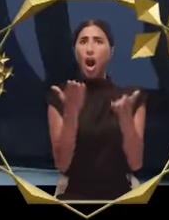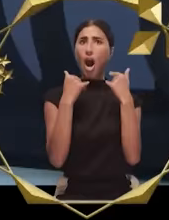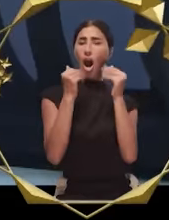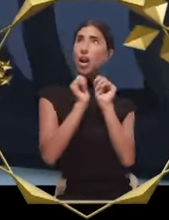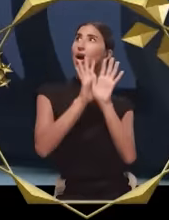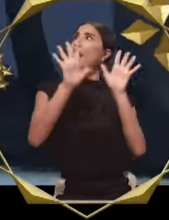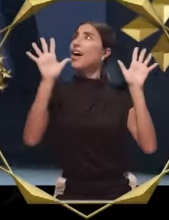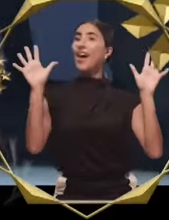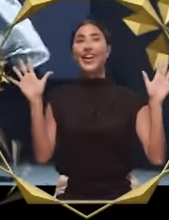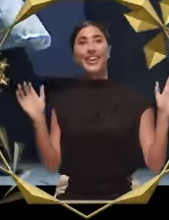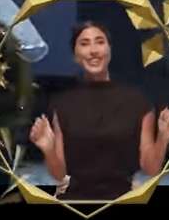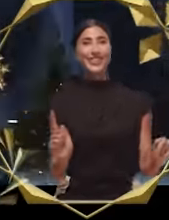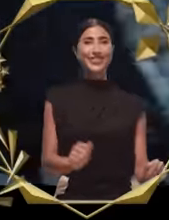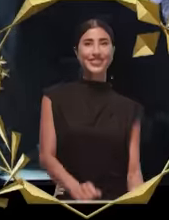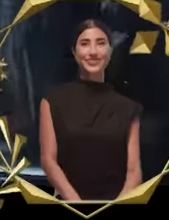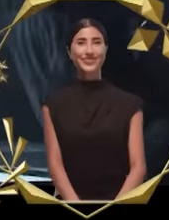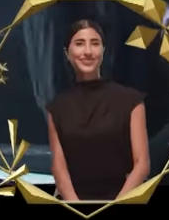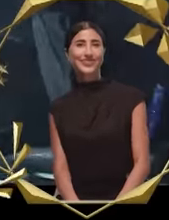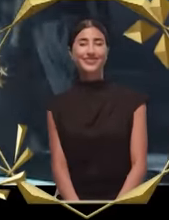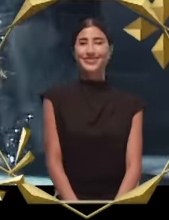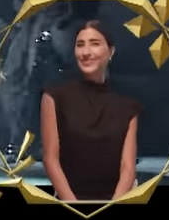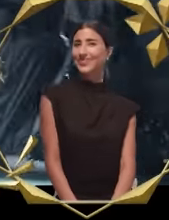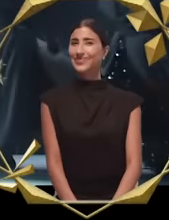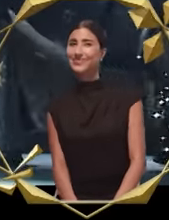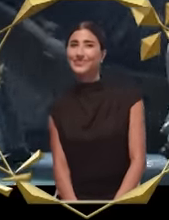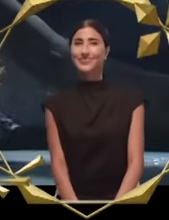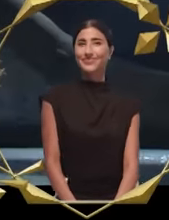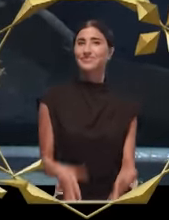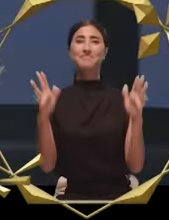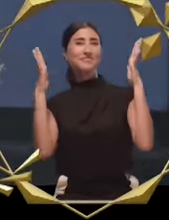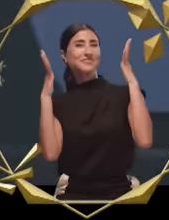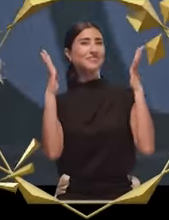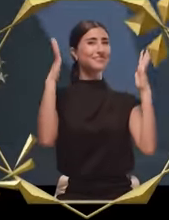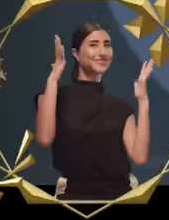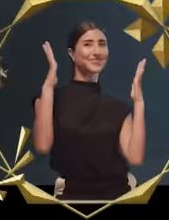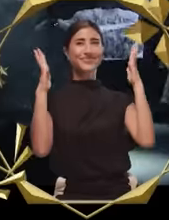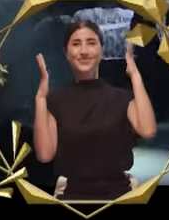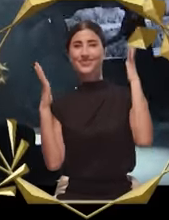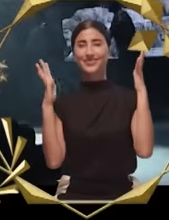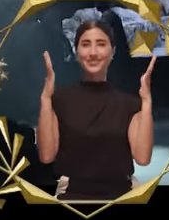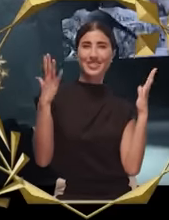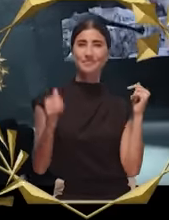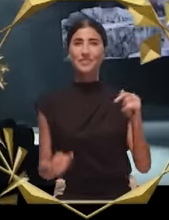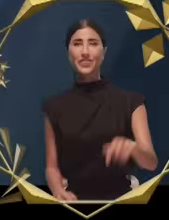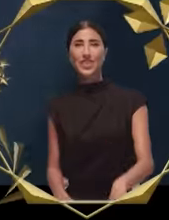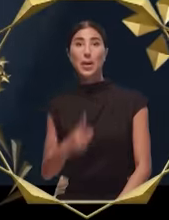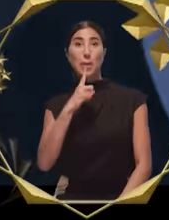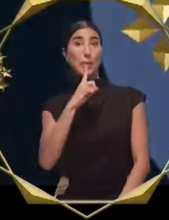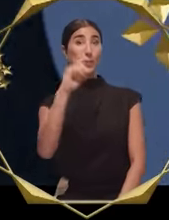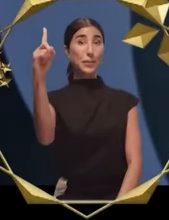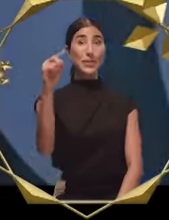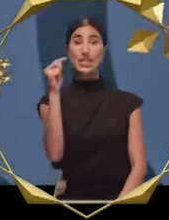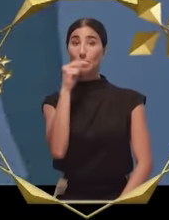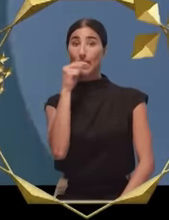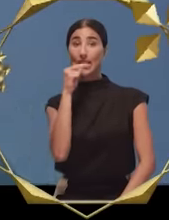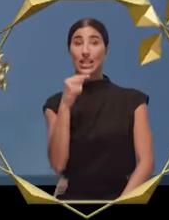يتمشى خال من أي دهشة الكل هنا يتمشى خال من أي دهشة إلا